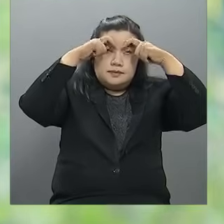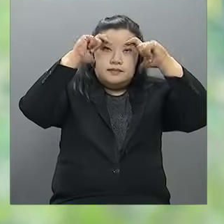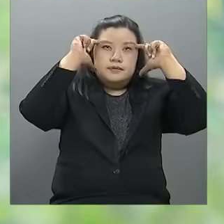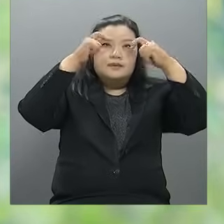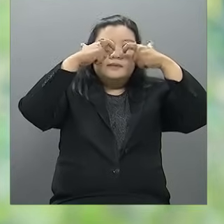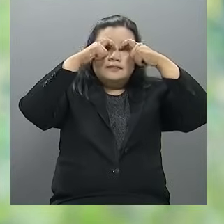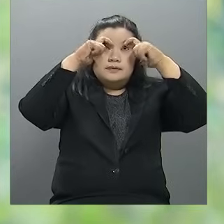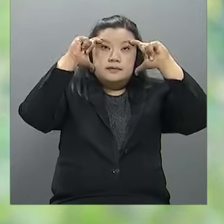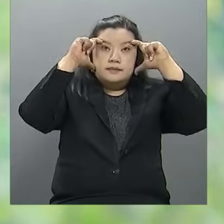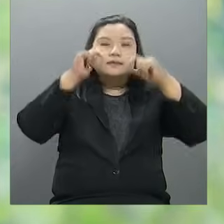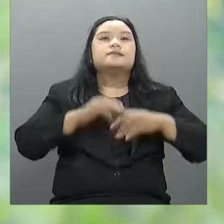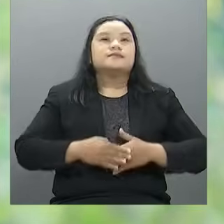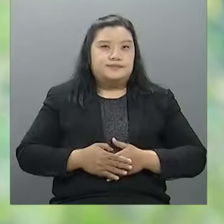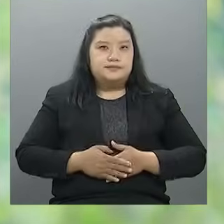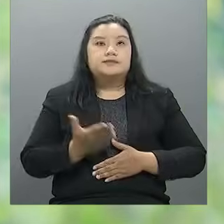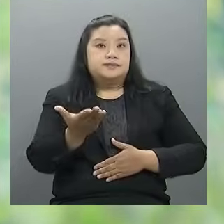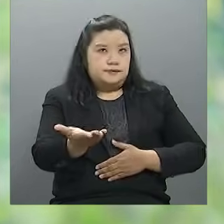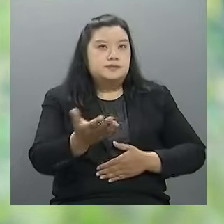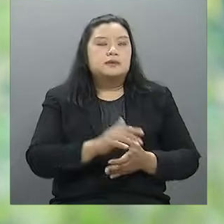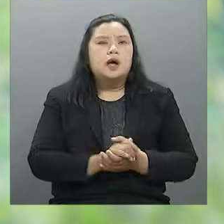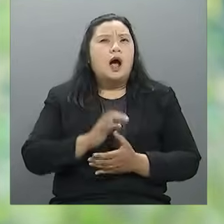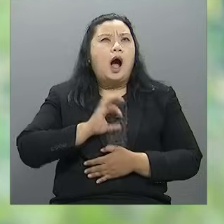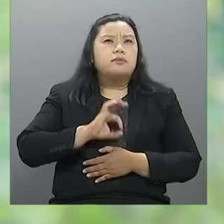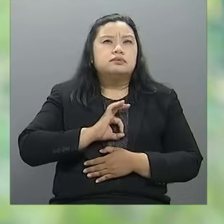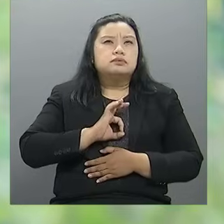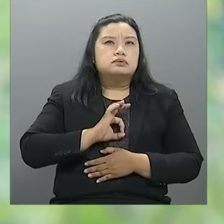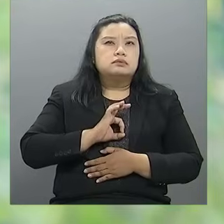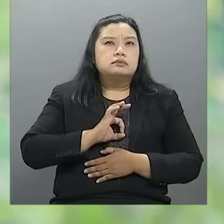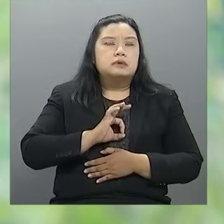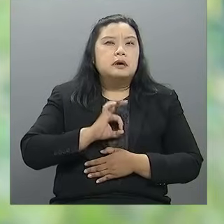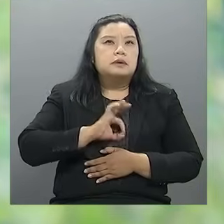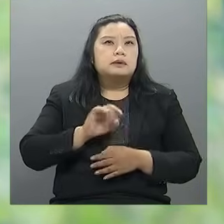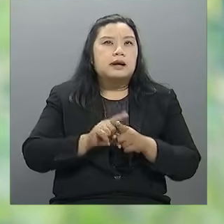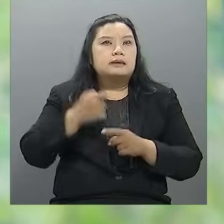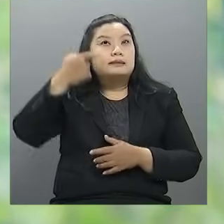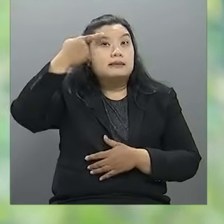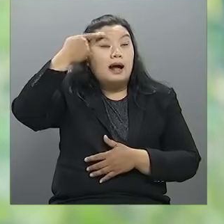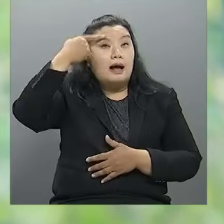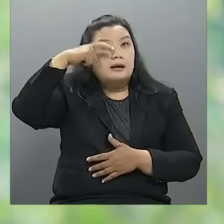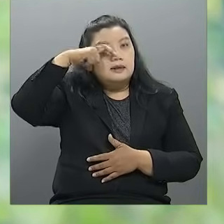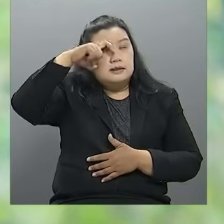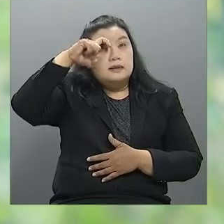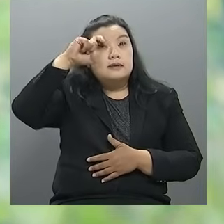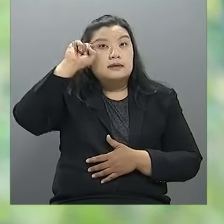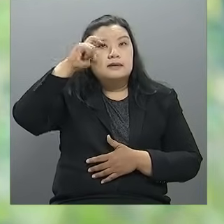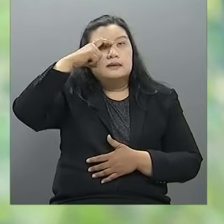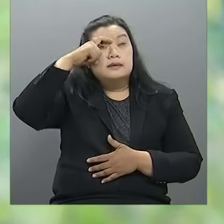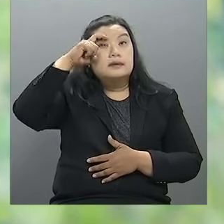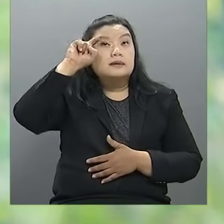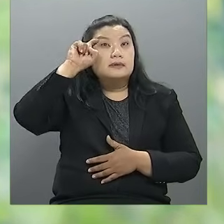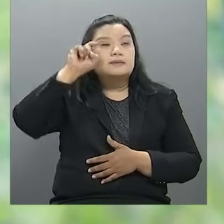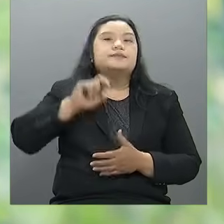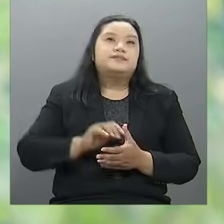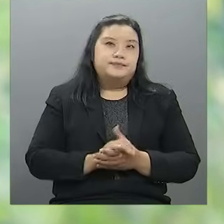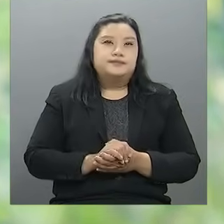วiacีวนะครัมนกจะมคามมพ sf คือมันหนาและล้อเราทำให ก่ามดลตามขลายก็คือรดจากทมรด randomlyene ออกจากหวần